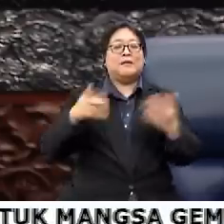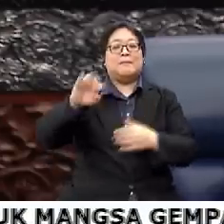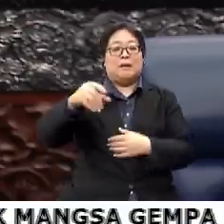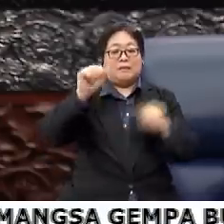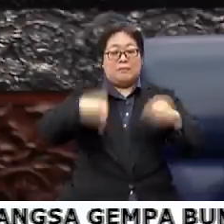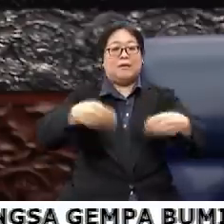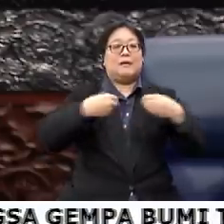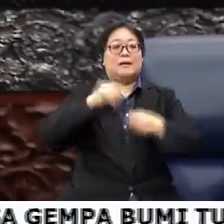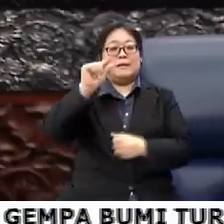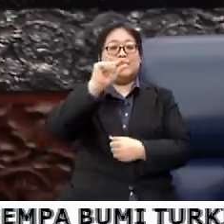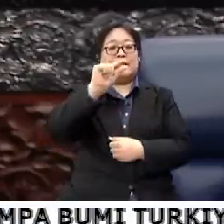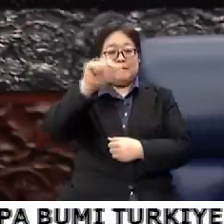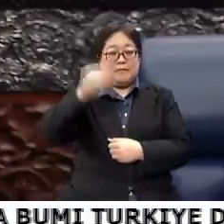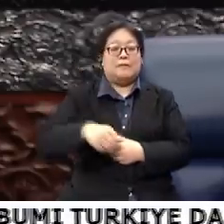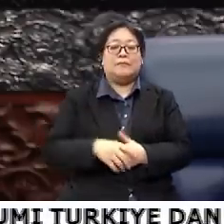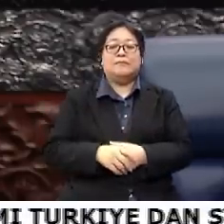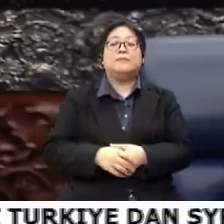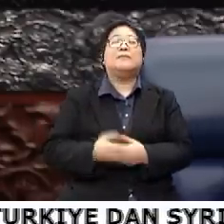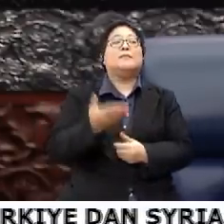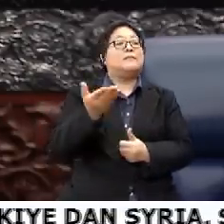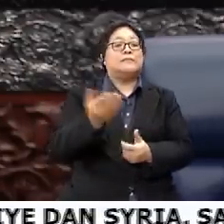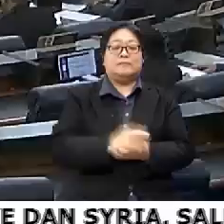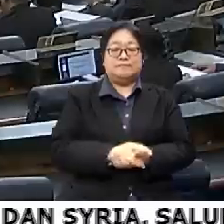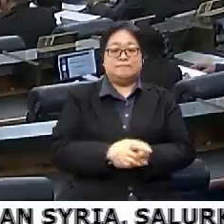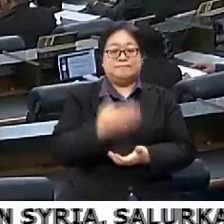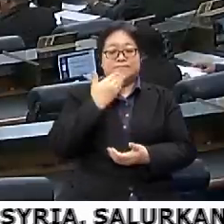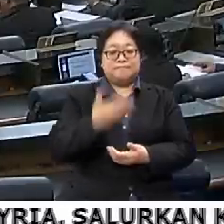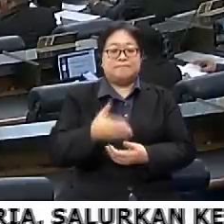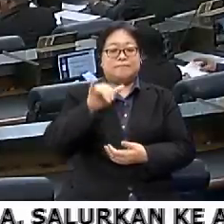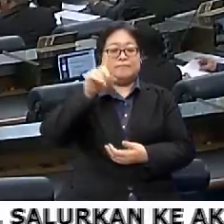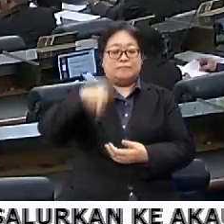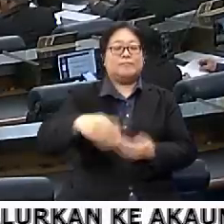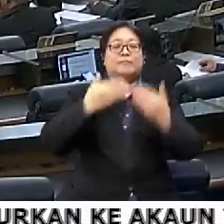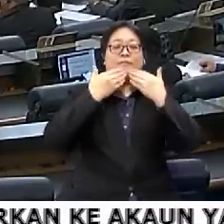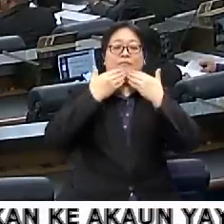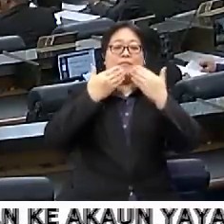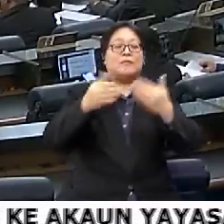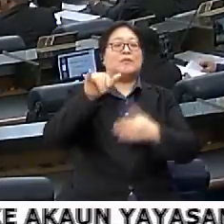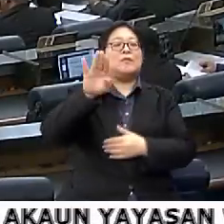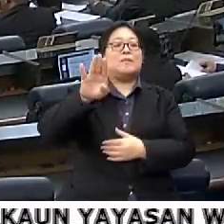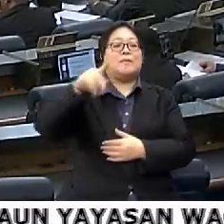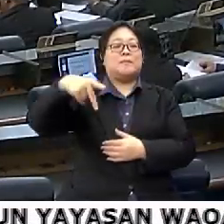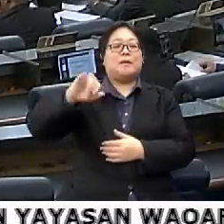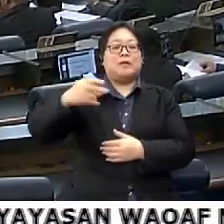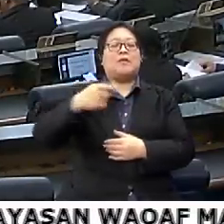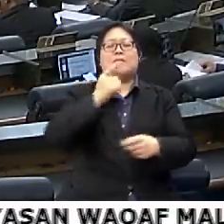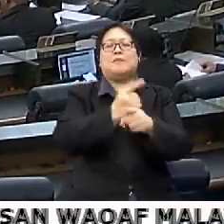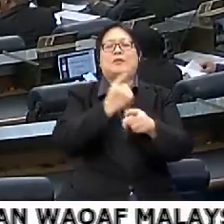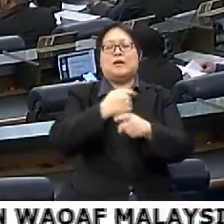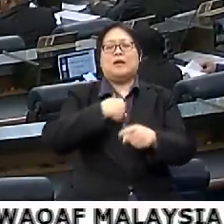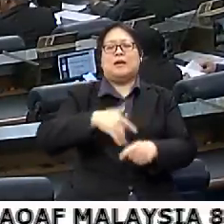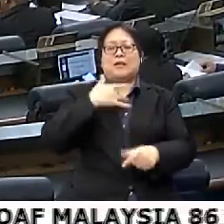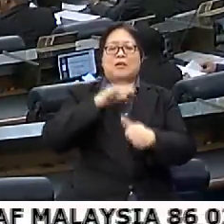boleh bagi sikit Paguh. Sikit je, sikit Paguh. Ya. Terima kasih Yang Dipertua, terima kasih Yang Muhammad Paguh. Betul, saya rasa